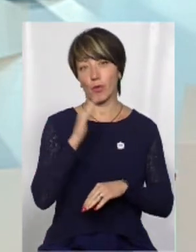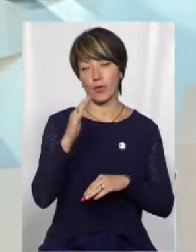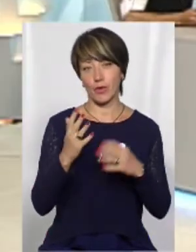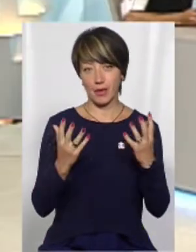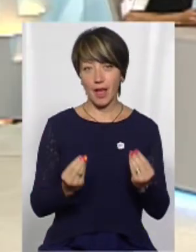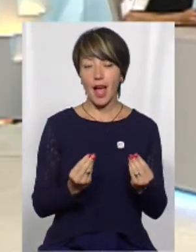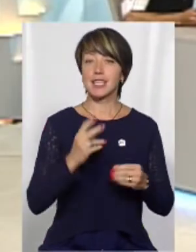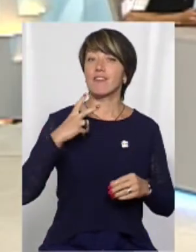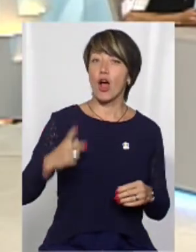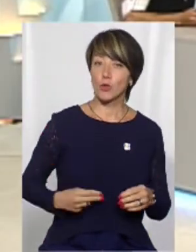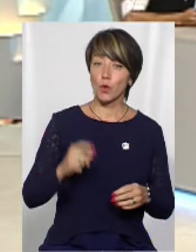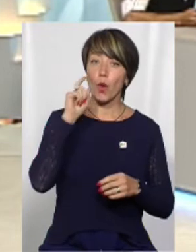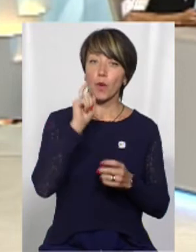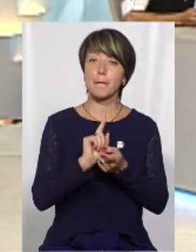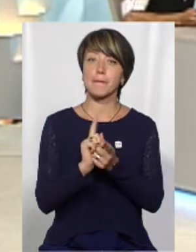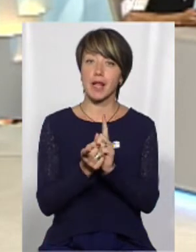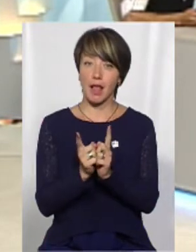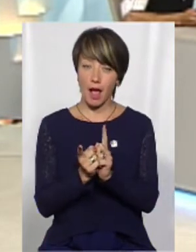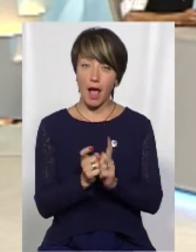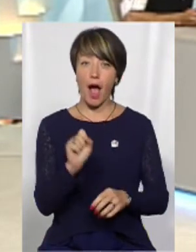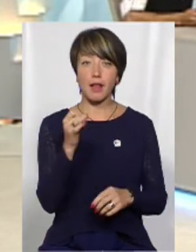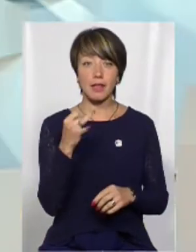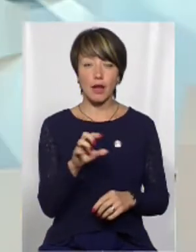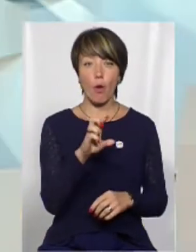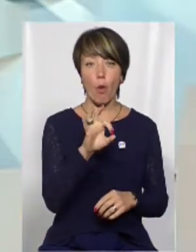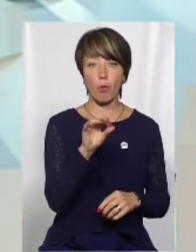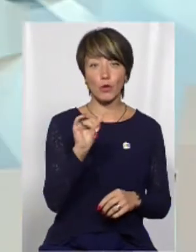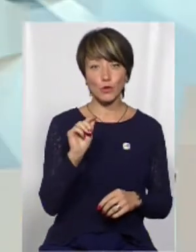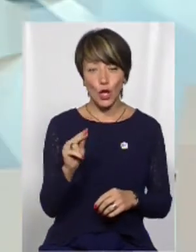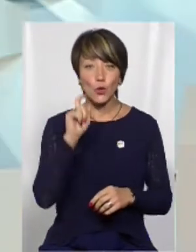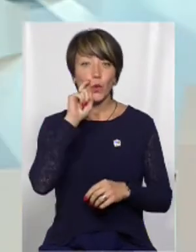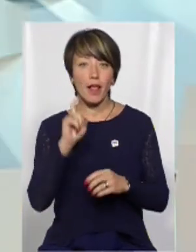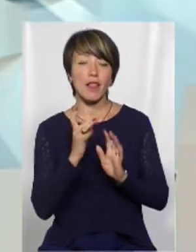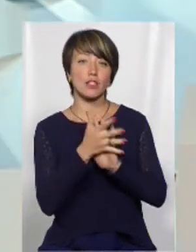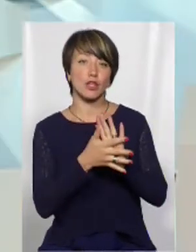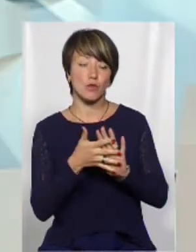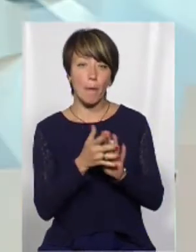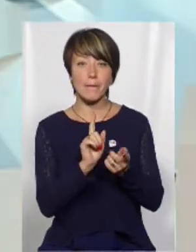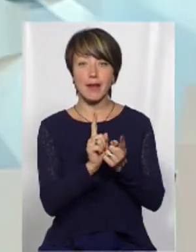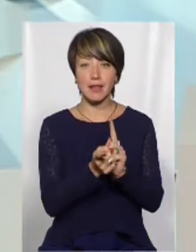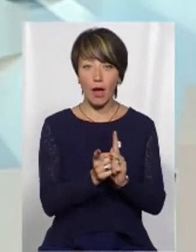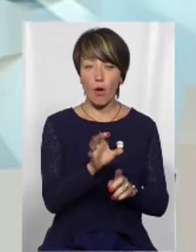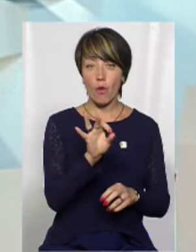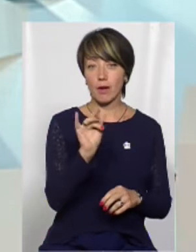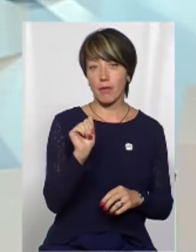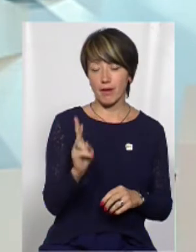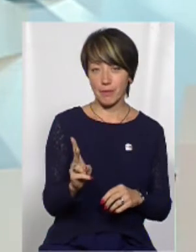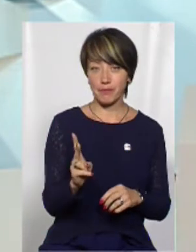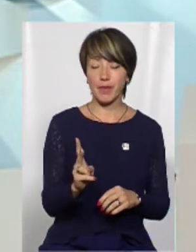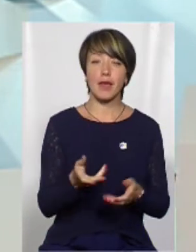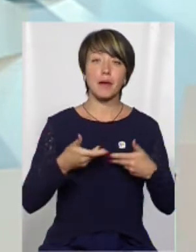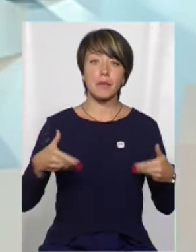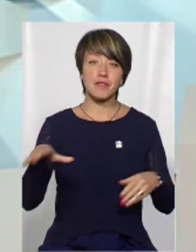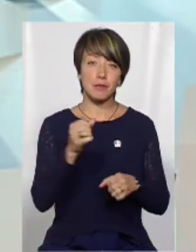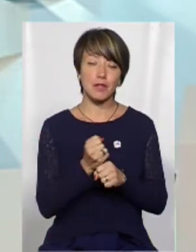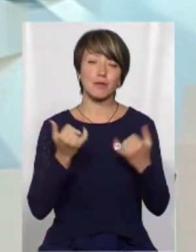З французької на українську перекладає Андрій Обруч. З української на жестову мову перекладає Ольга Рибак. Ми